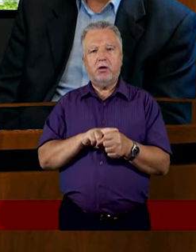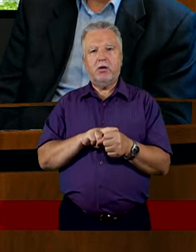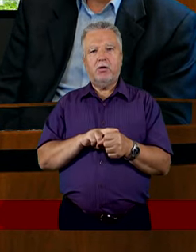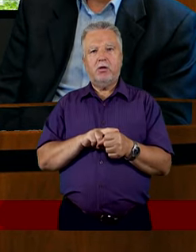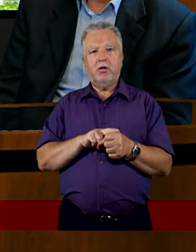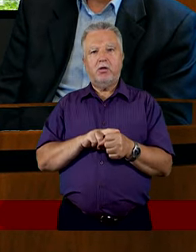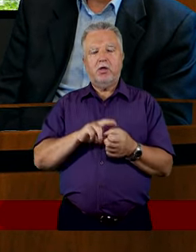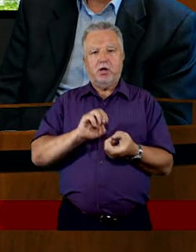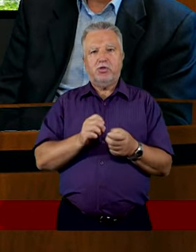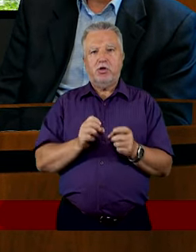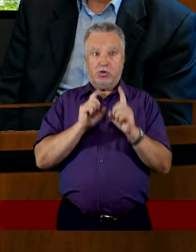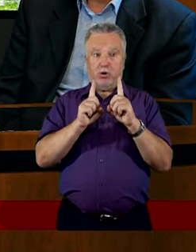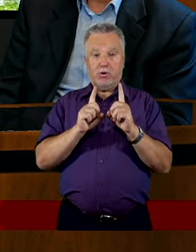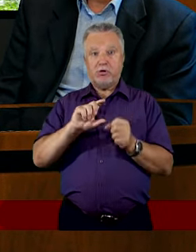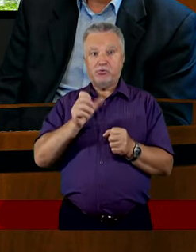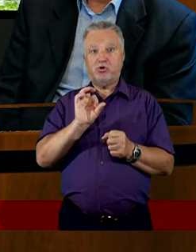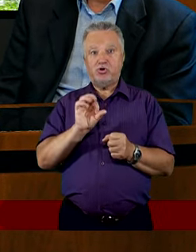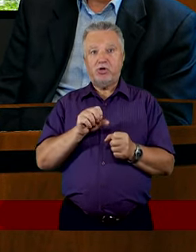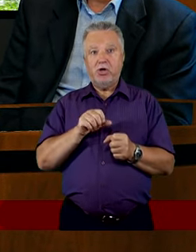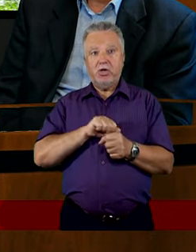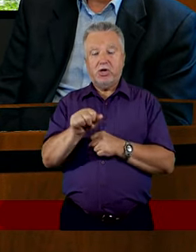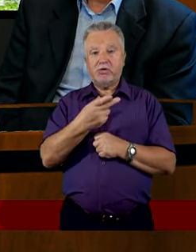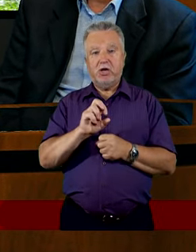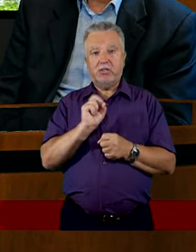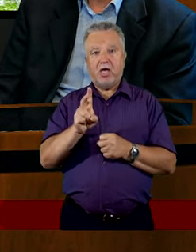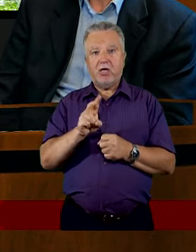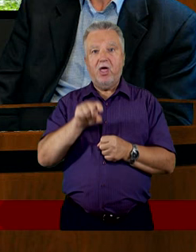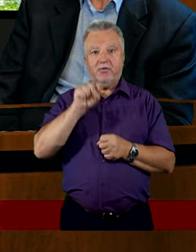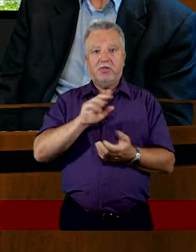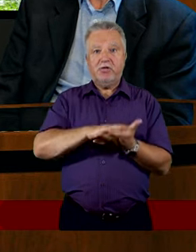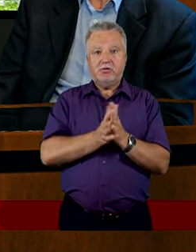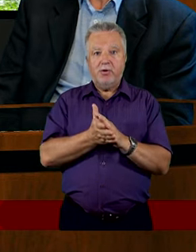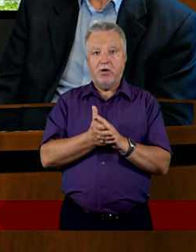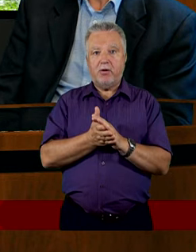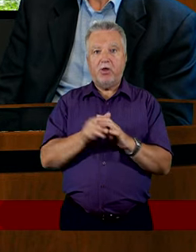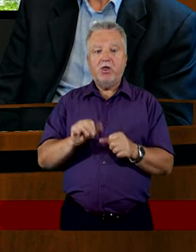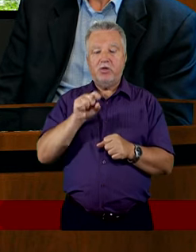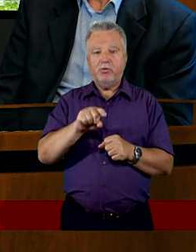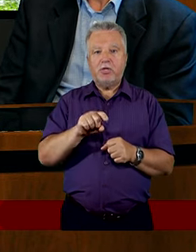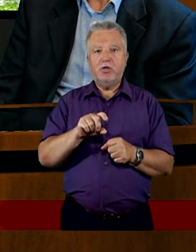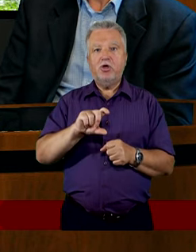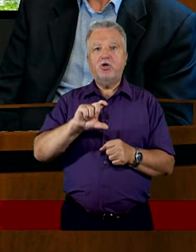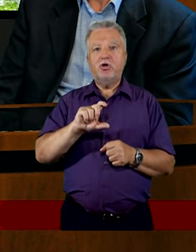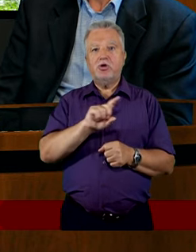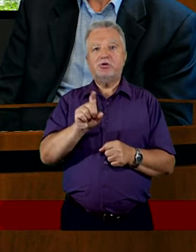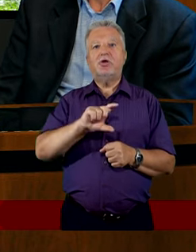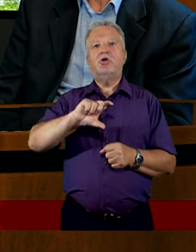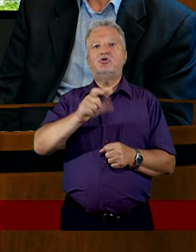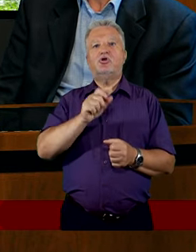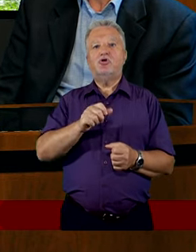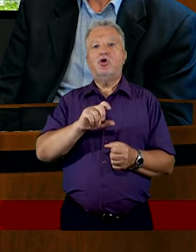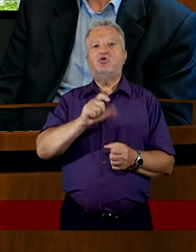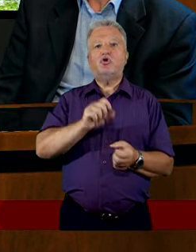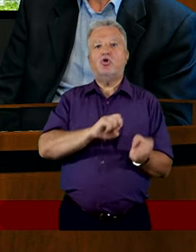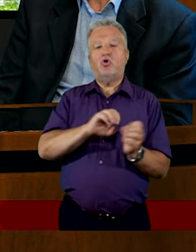pewnym momencie, kiedy dostrzegam, że coś jest nie tak, to zmieniam. I dla mnie wtedy to jest, z czegoś rezygnuję i wybieram